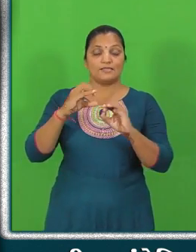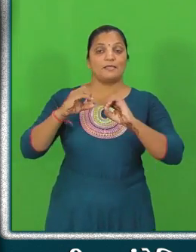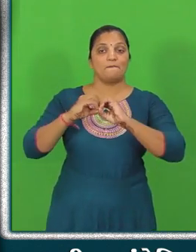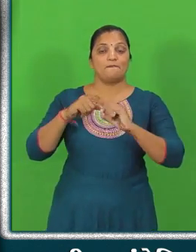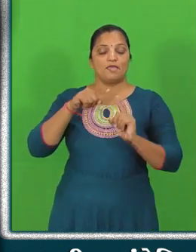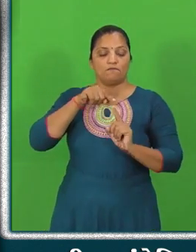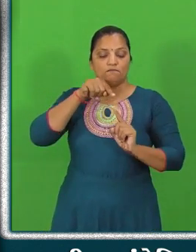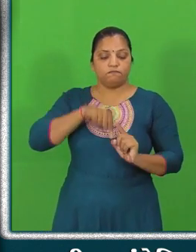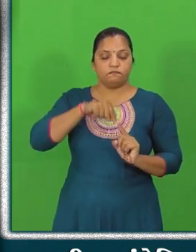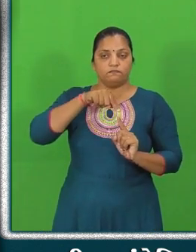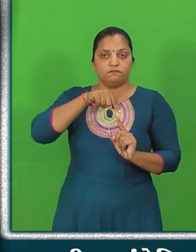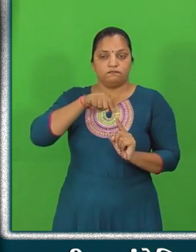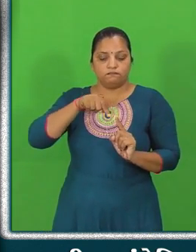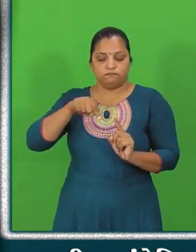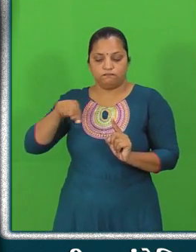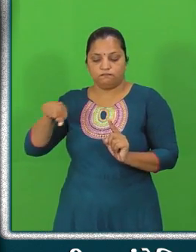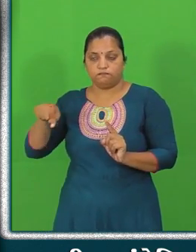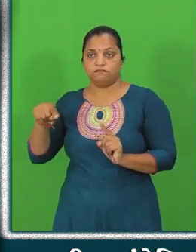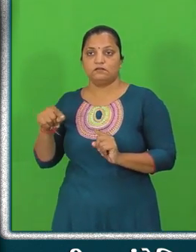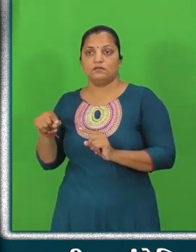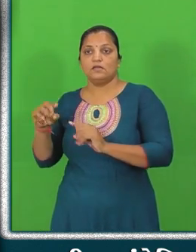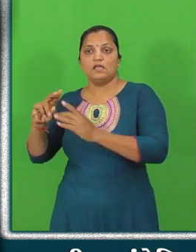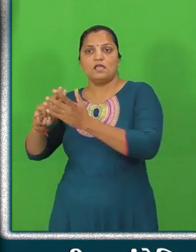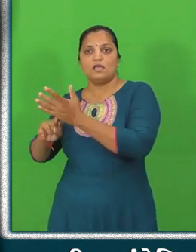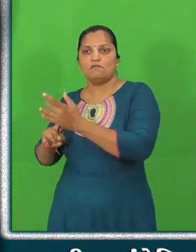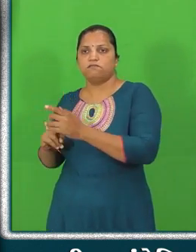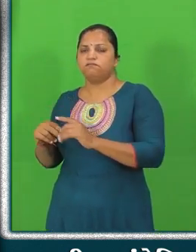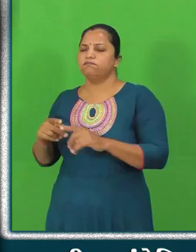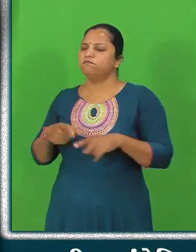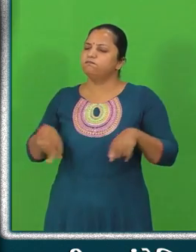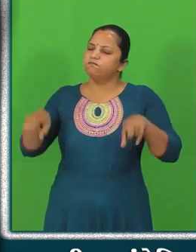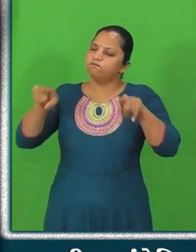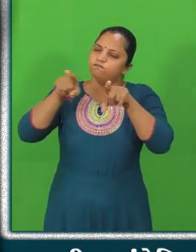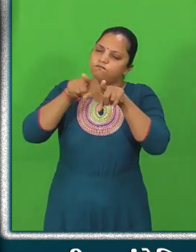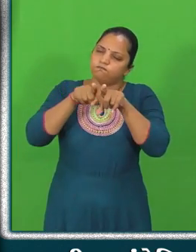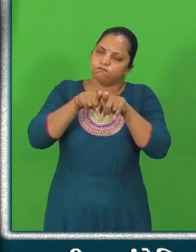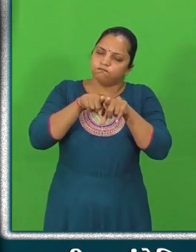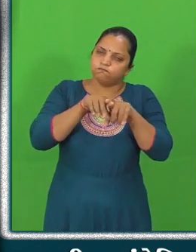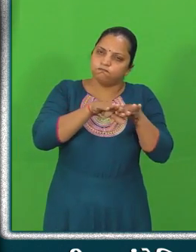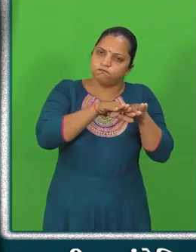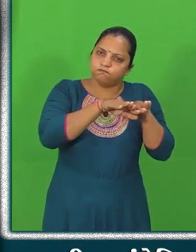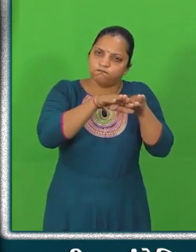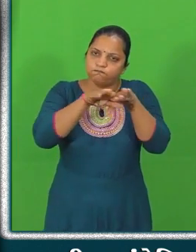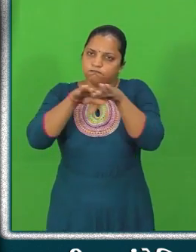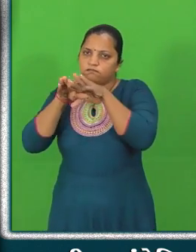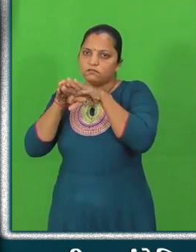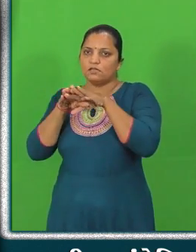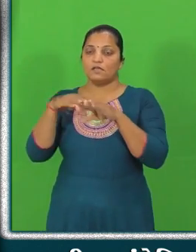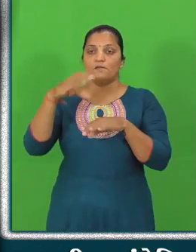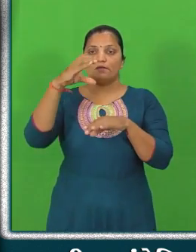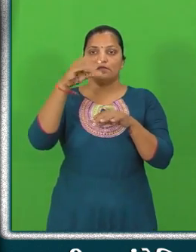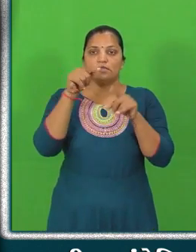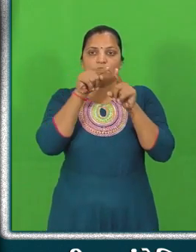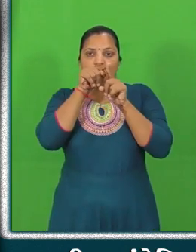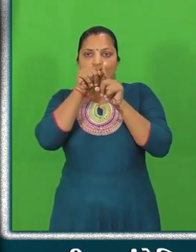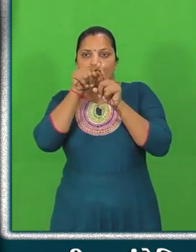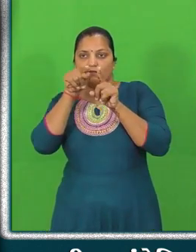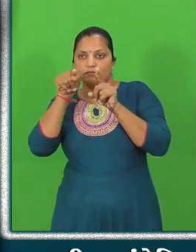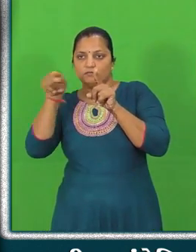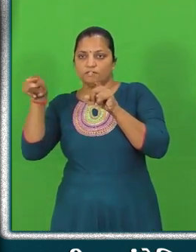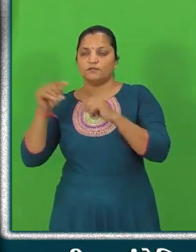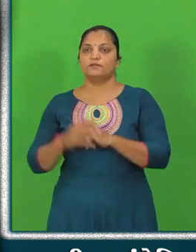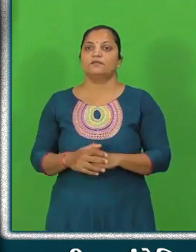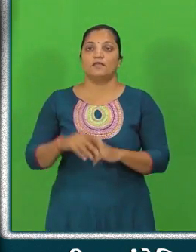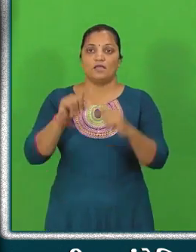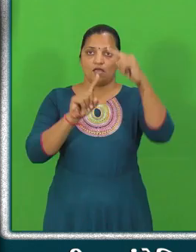બીજું કિરણ અહીંયા બતાવ્યું છે, અને ત્રીજું કિરણ બરોબર સીમાથી પસાર થતું કિરણ બતાવ્યું છે, એટલે કે મુખ્ય અક્ષને સમાંતર જ, મુખ્ય અક્ષમાંથી જ